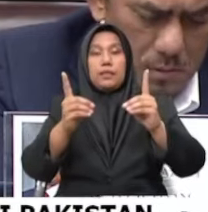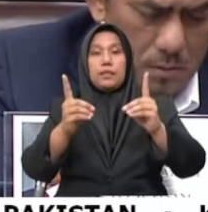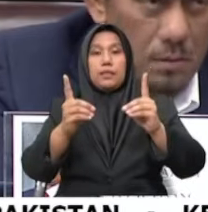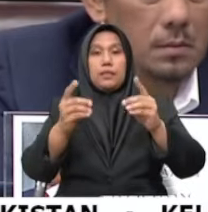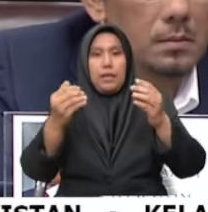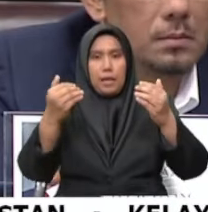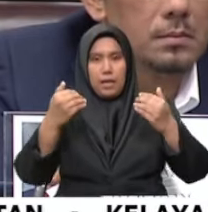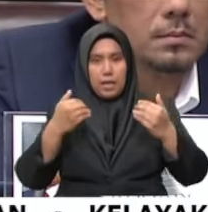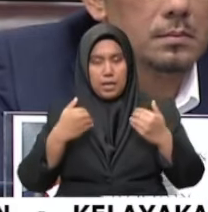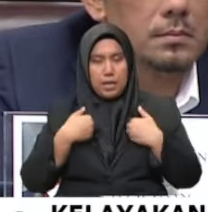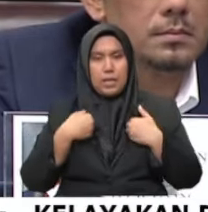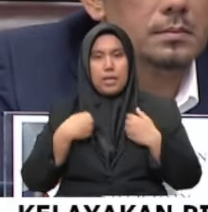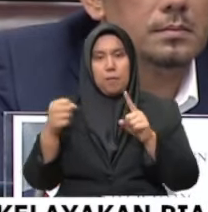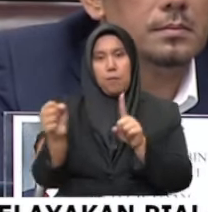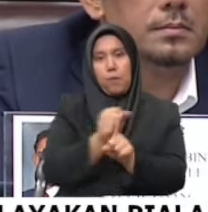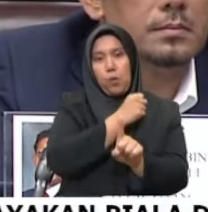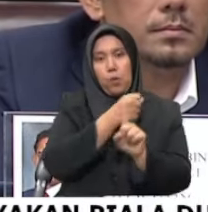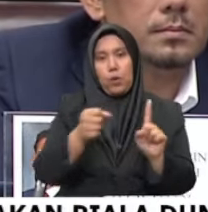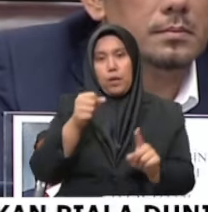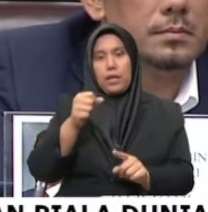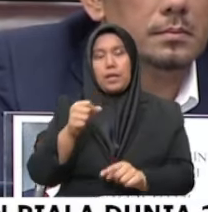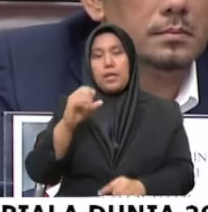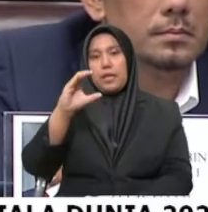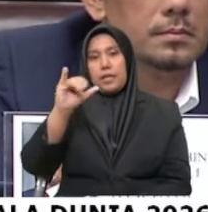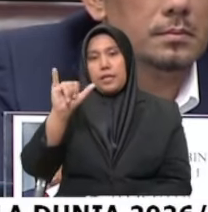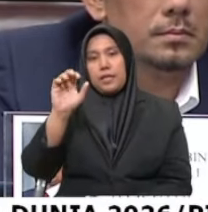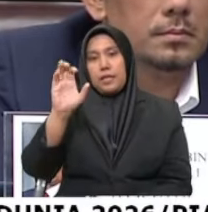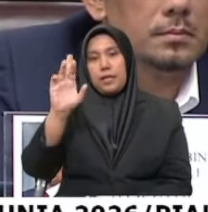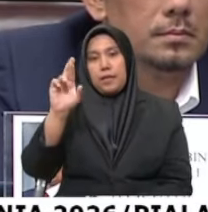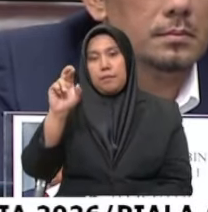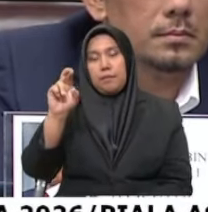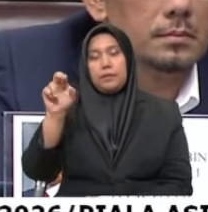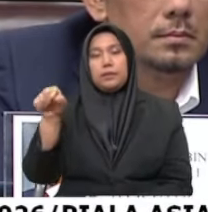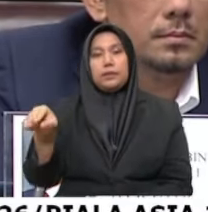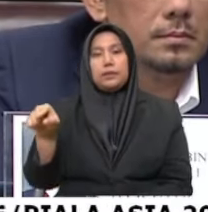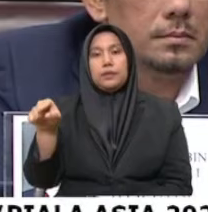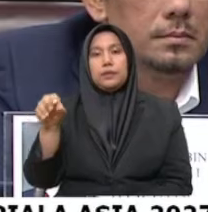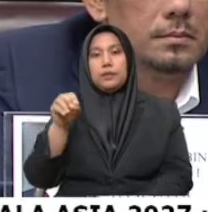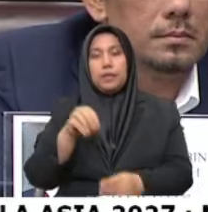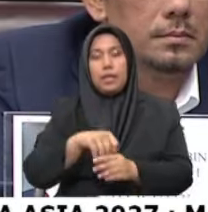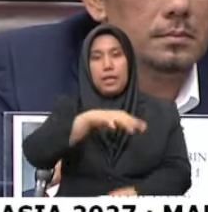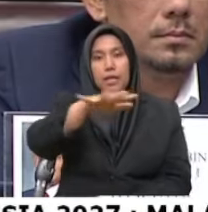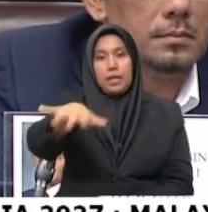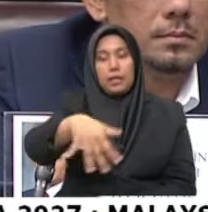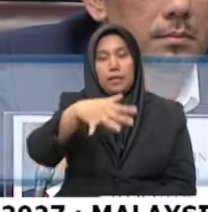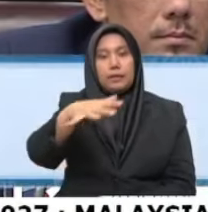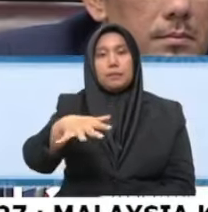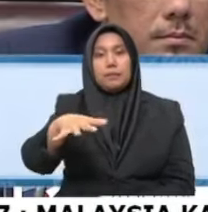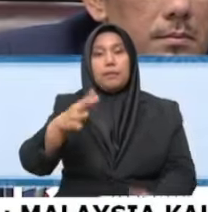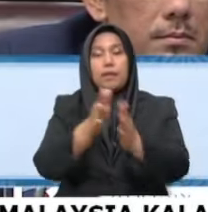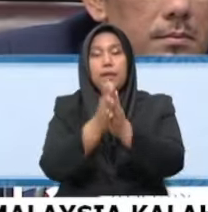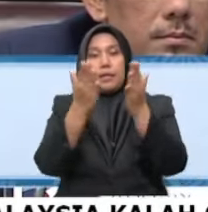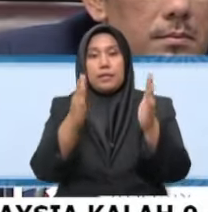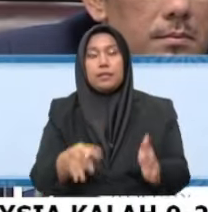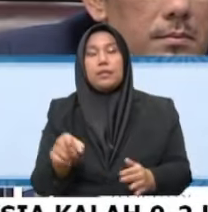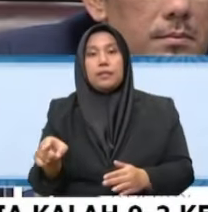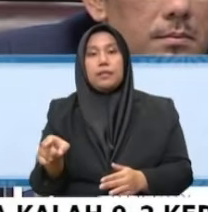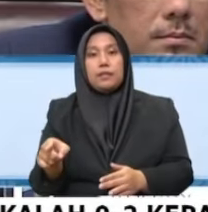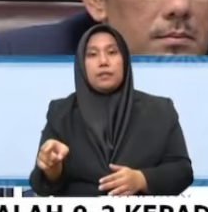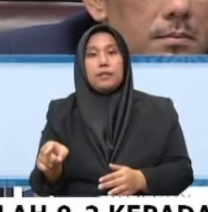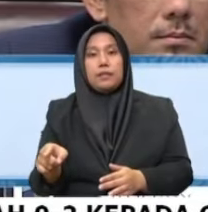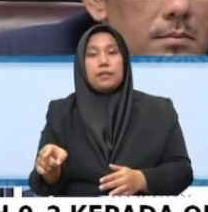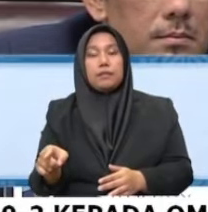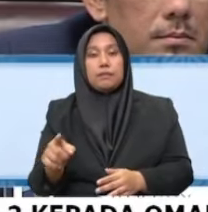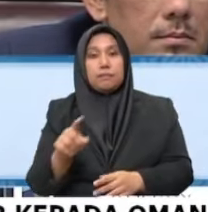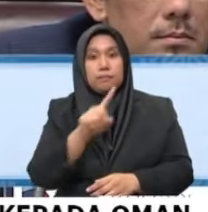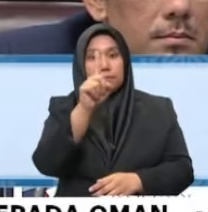cyber dalam kalangan para pelajar. Jadi saya ingin pencerahan, adakah buli